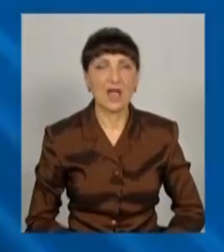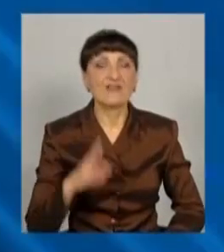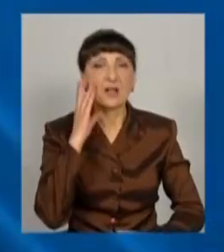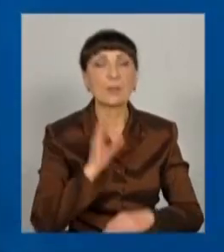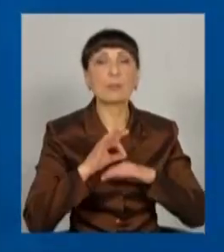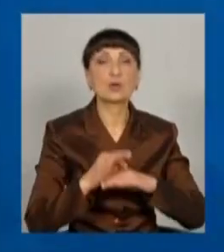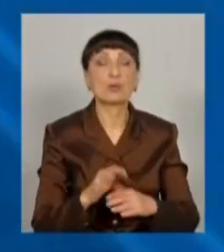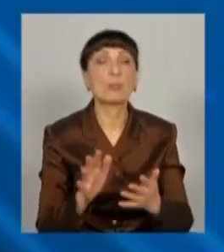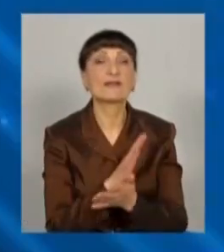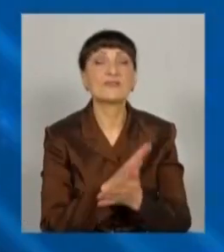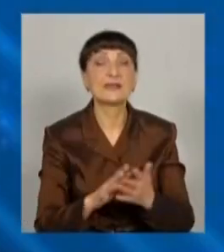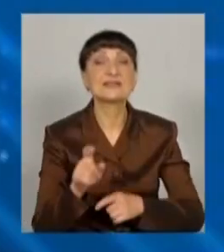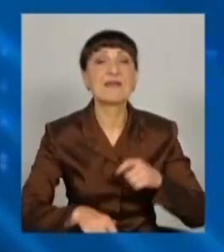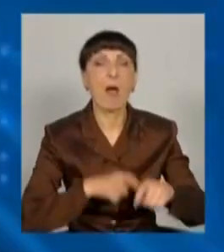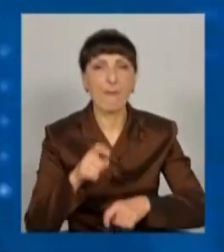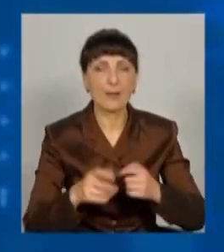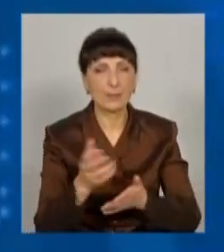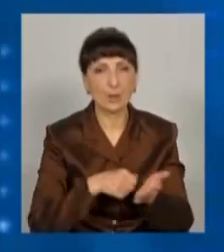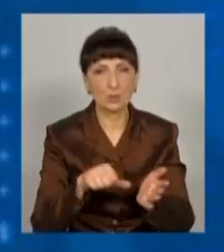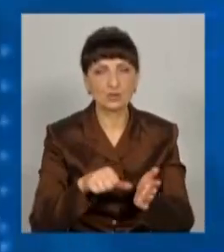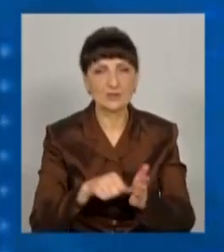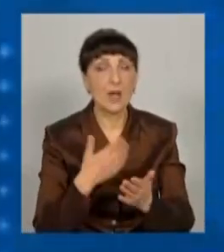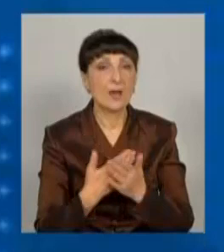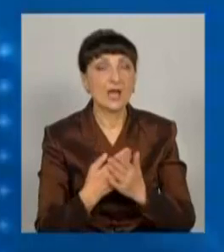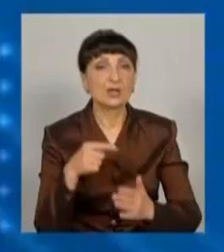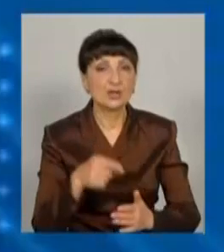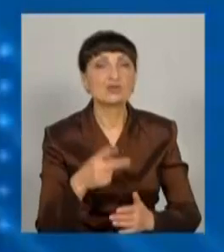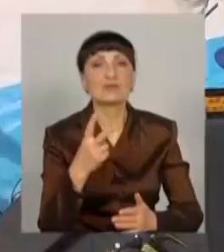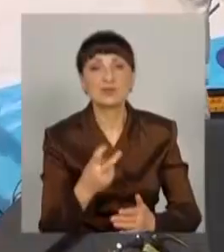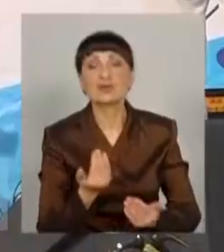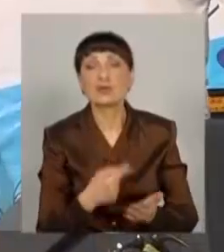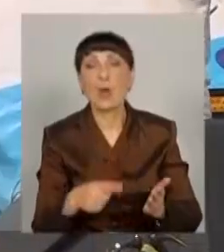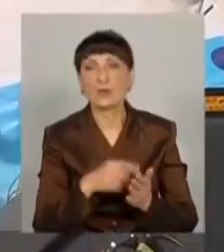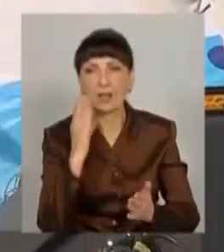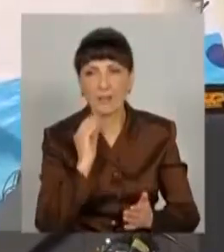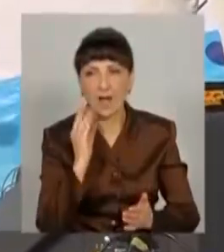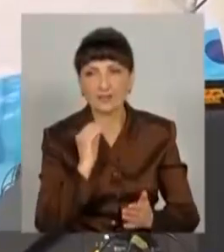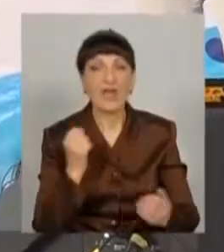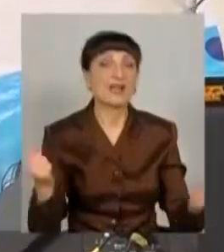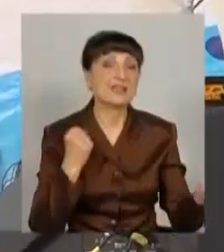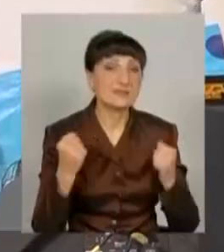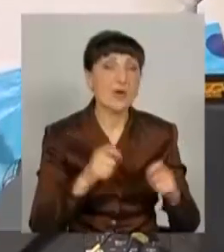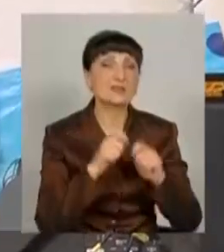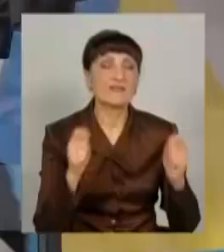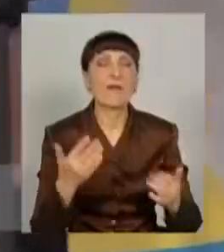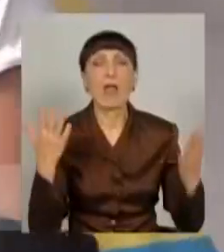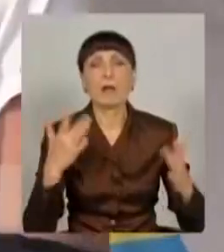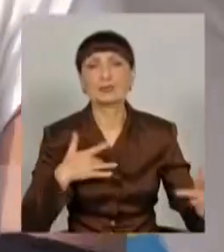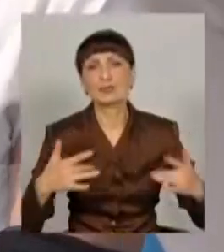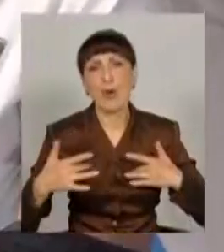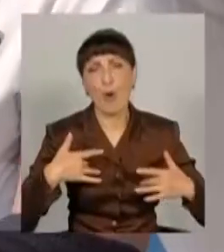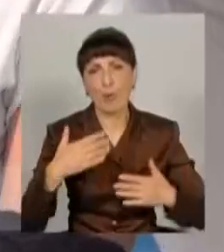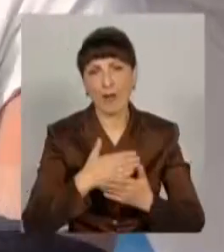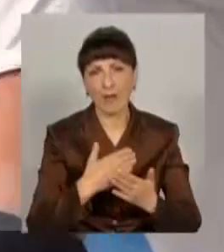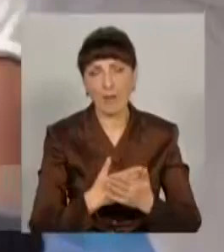В Алматы прошел благотворительный забег. В нем приняли участие порядка 1200 жителей города. Для спортсменов организовали яркую шоу-программу